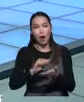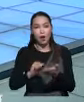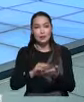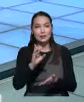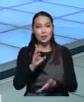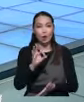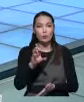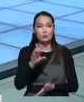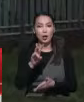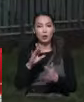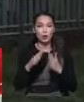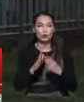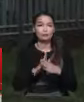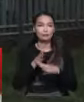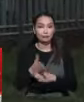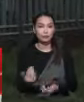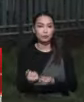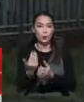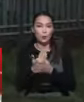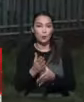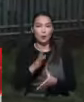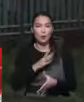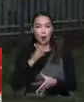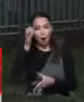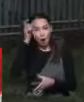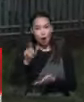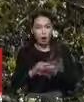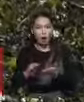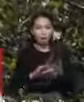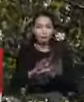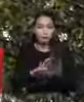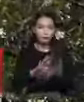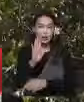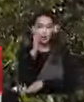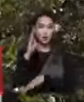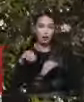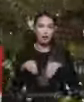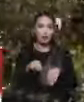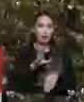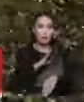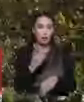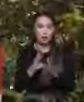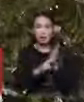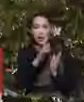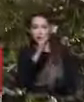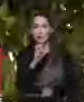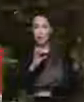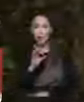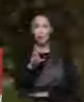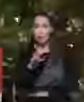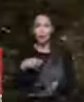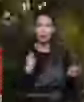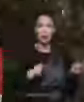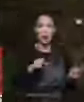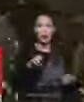Оспанұлының үйіне барып қол ұшын созды. Ақынның ауласын тазартып тал екті. 80-нің сеңгіріне келген Серікбай Оспанұлы домбыра, астау,